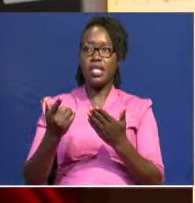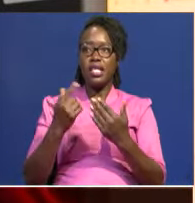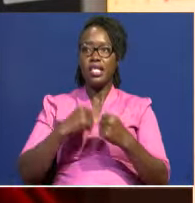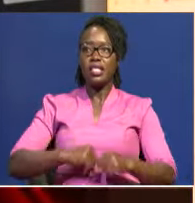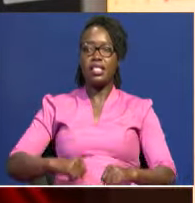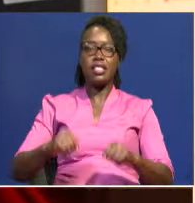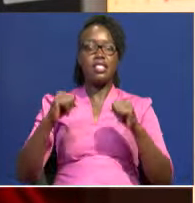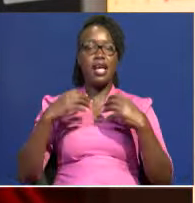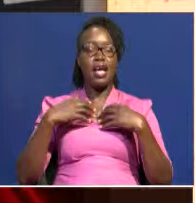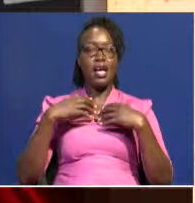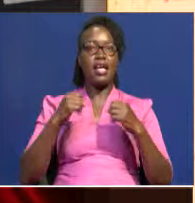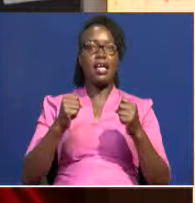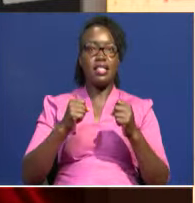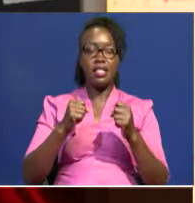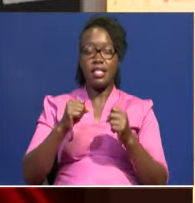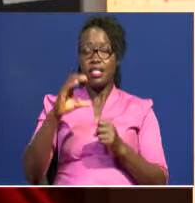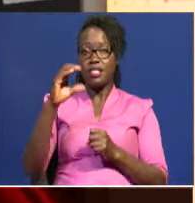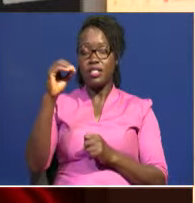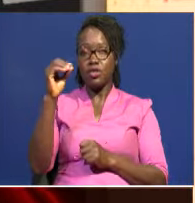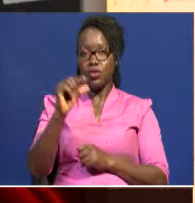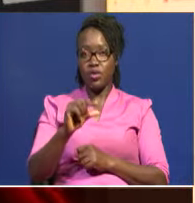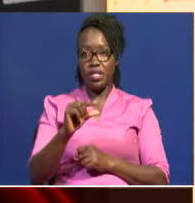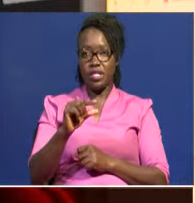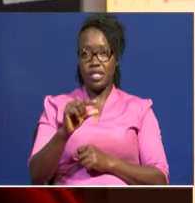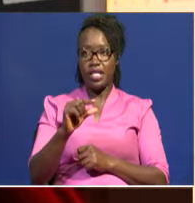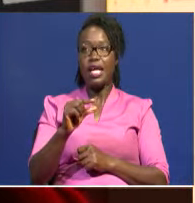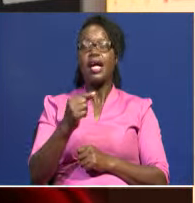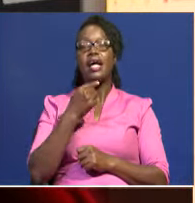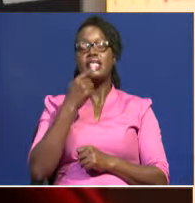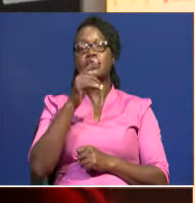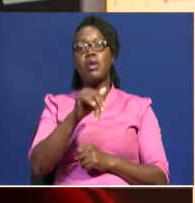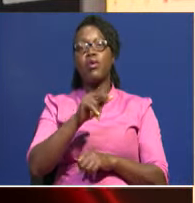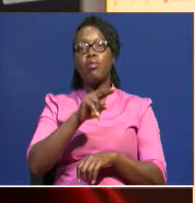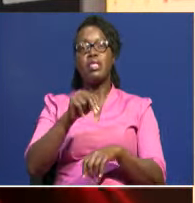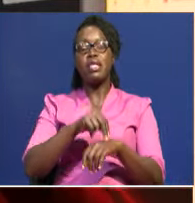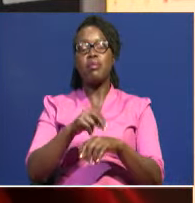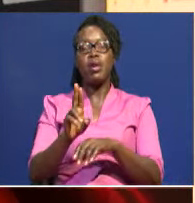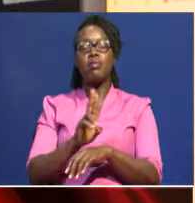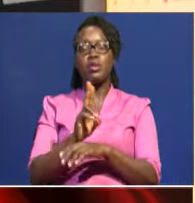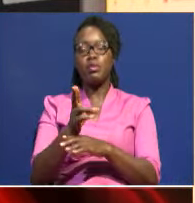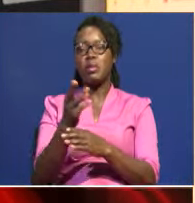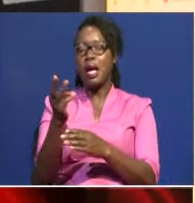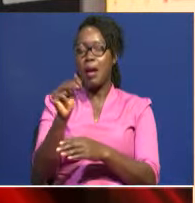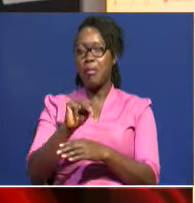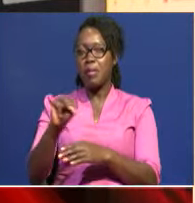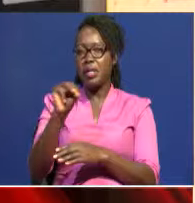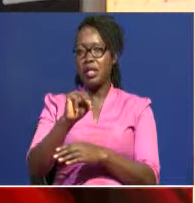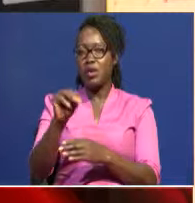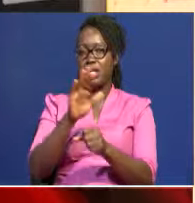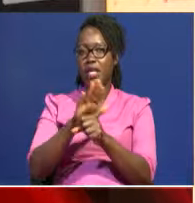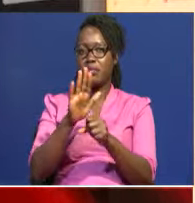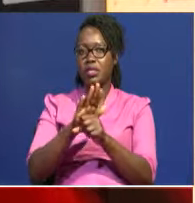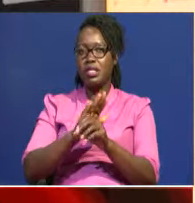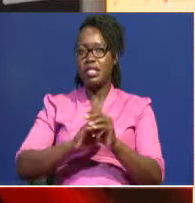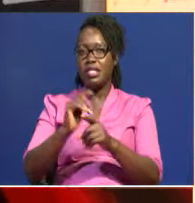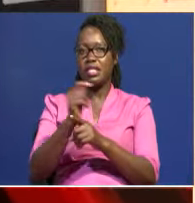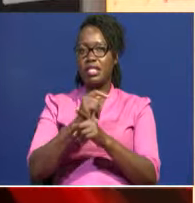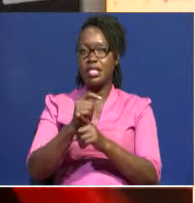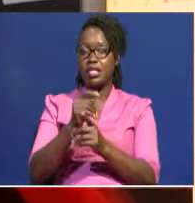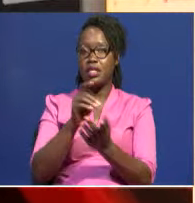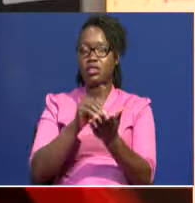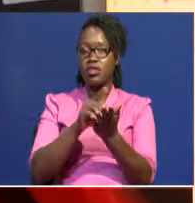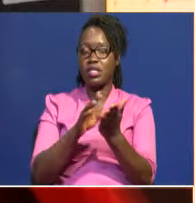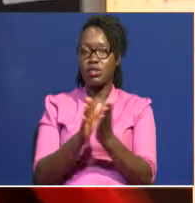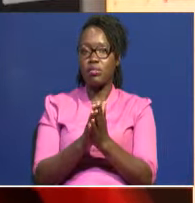ya afya ya baraza la magavana Mudhomi Njuki alisema taifa limetumia mamilioni ya fedha katika mafunzo ya madaktari na